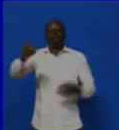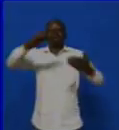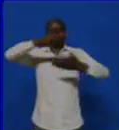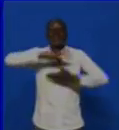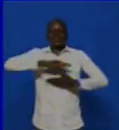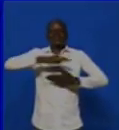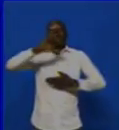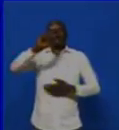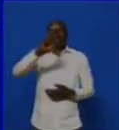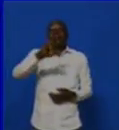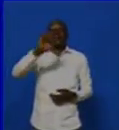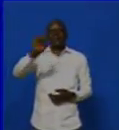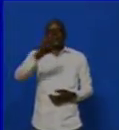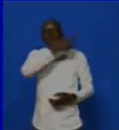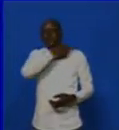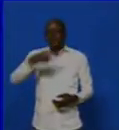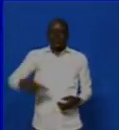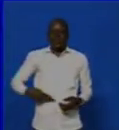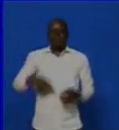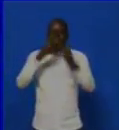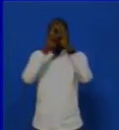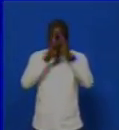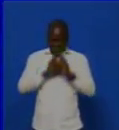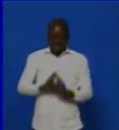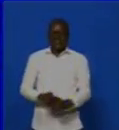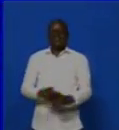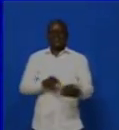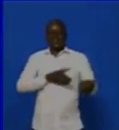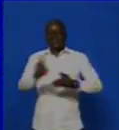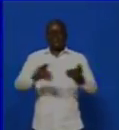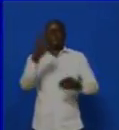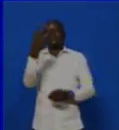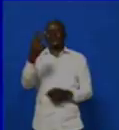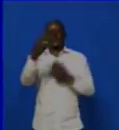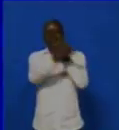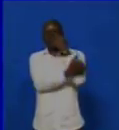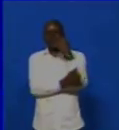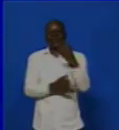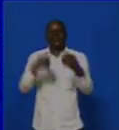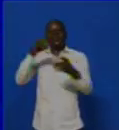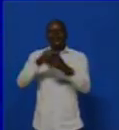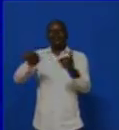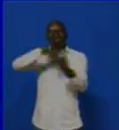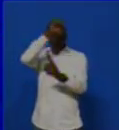saoudite. Le royaume a honoré les dirigeants des deux pays au cours d'un sommet.